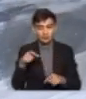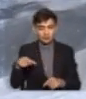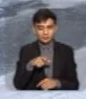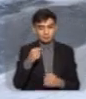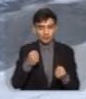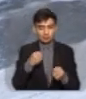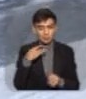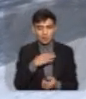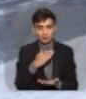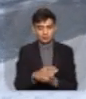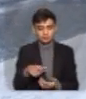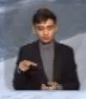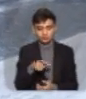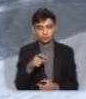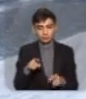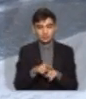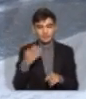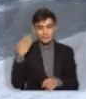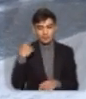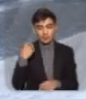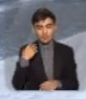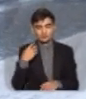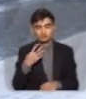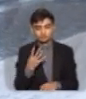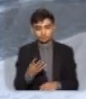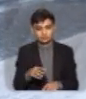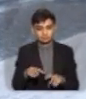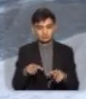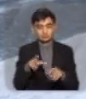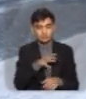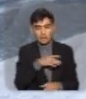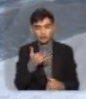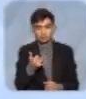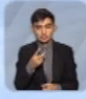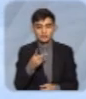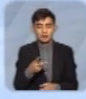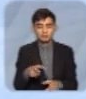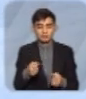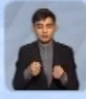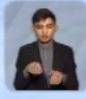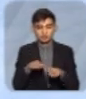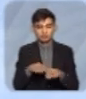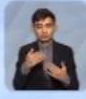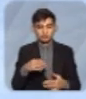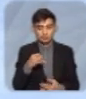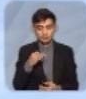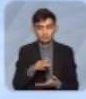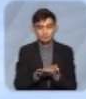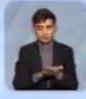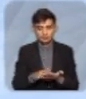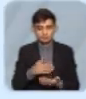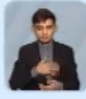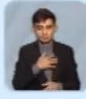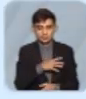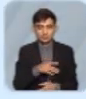жерлердің бірі. Бұрынғы 4 жолақты жол қазір өздеріңіз көріп тұрғанда 2 жолаққа айналған. Жолдың дұрыс тазаланбауынан халық қиналып